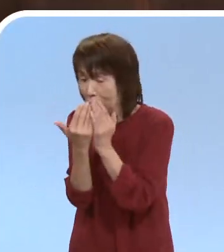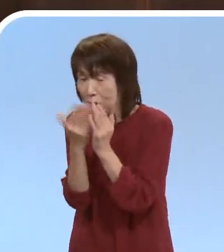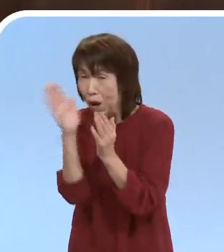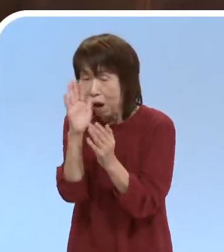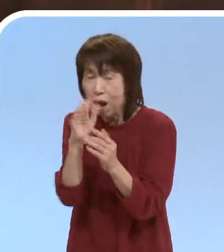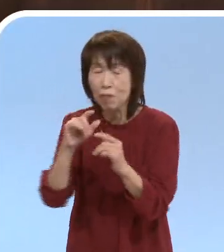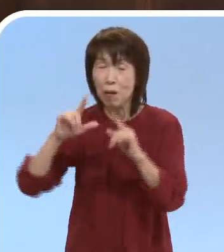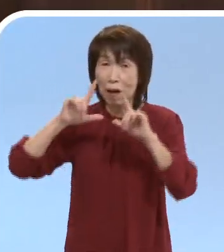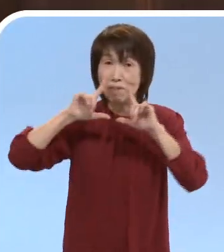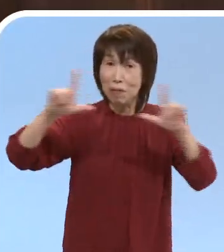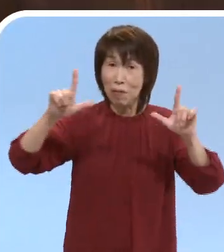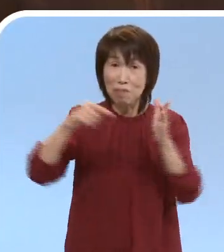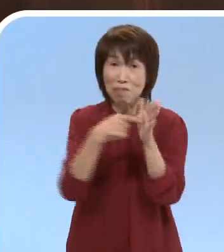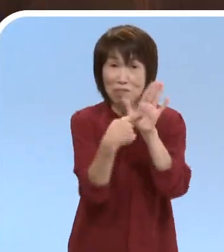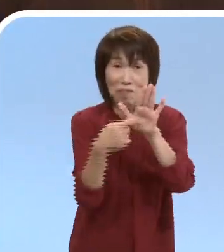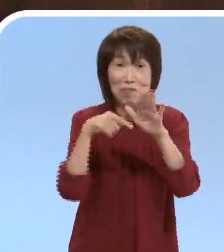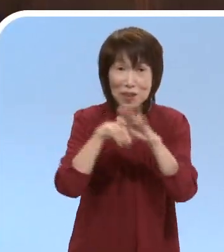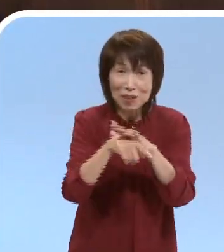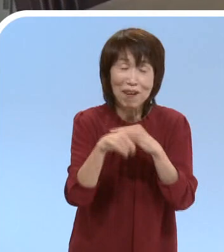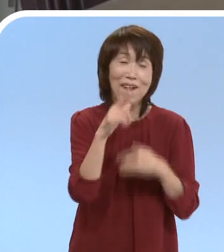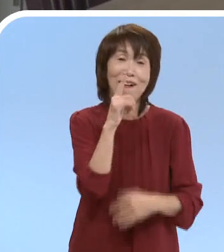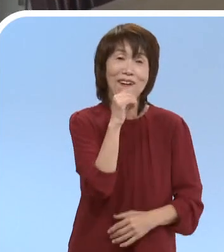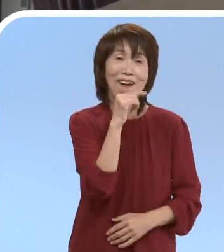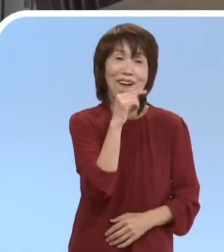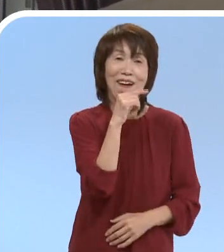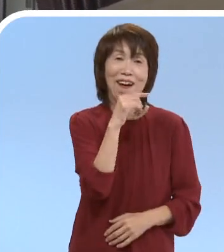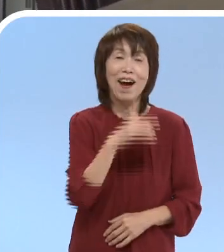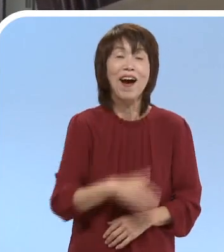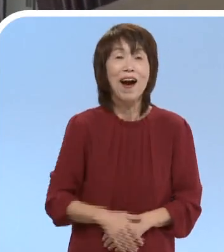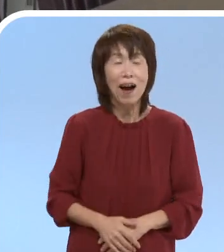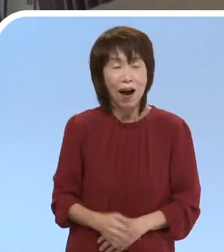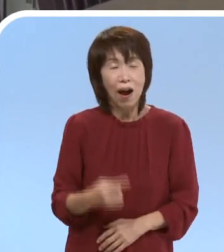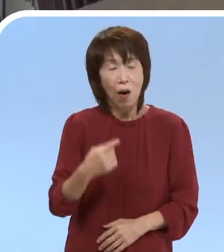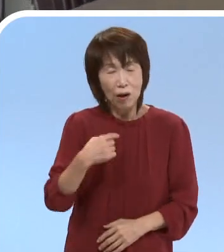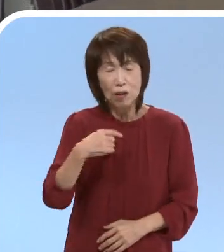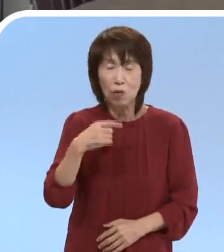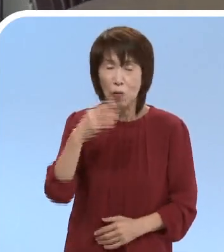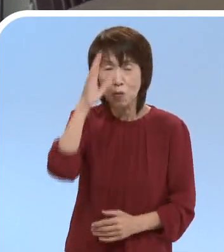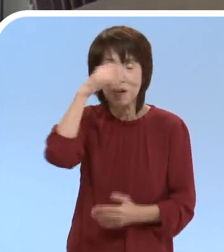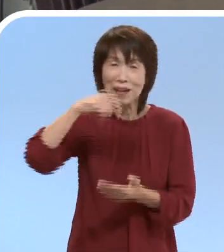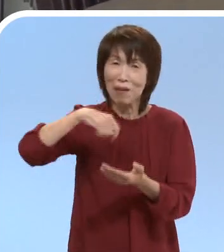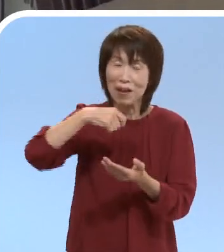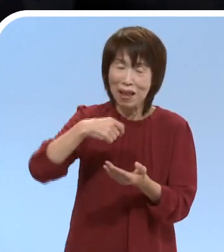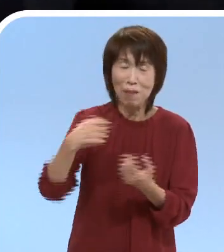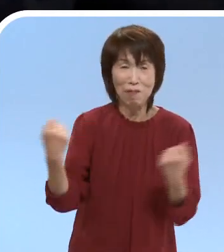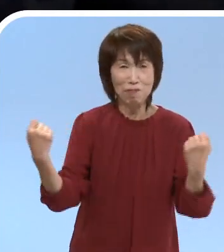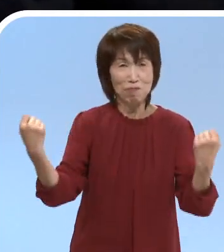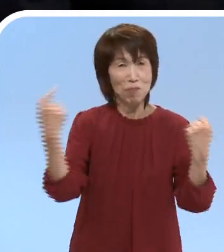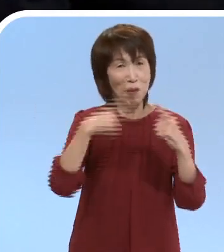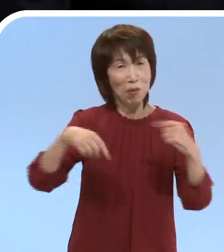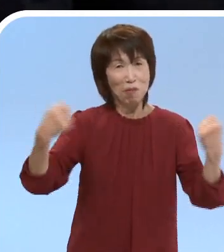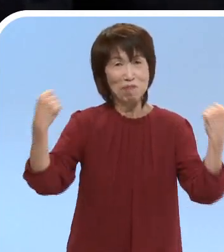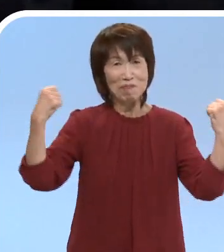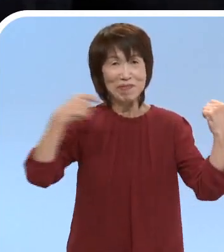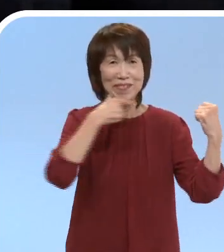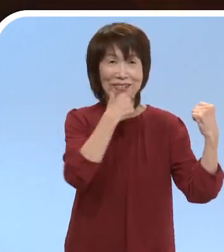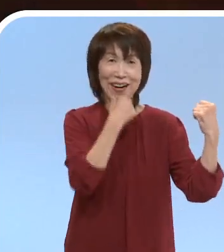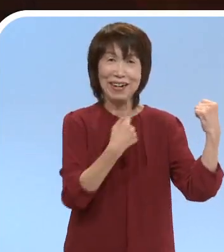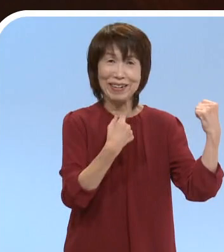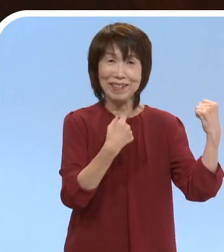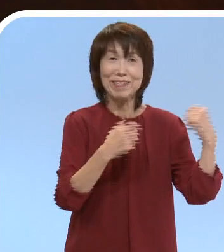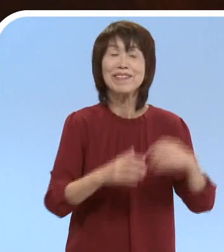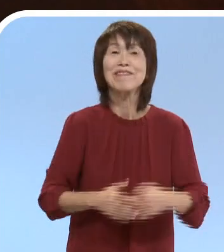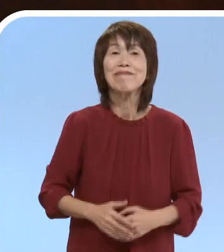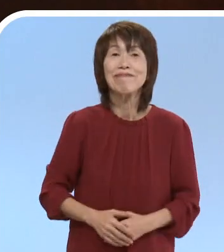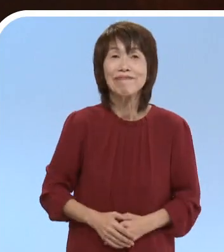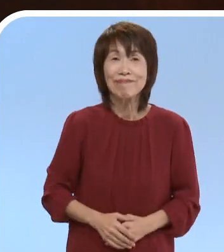めたんですここに出ていかはったわけですね。 私百日鶏食べてもっとでっかくなります。 何のアピールよ